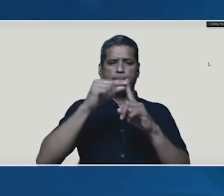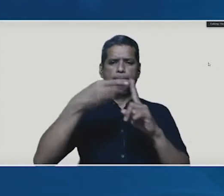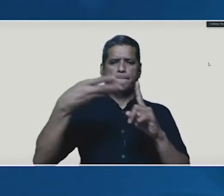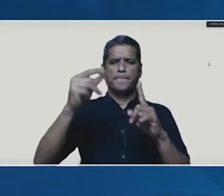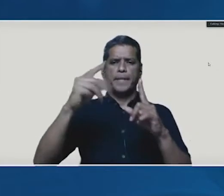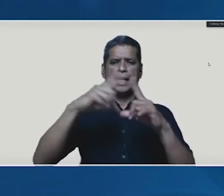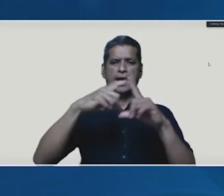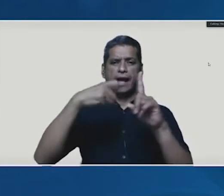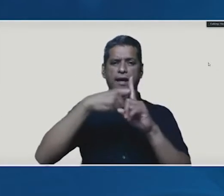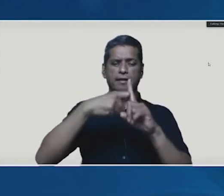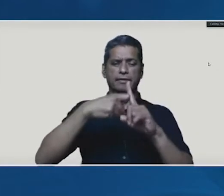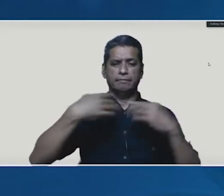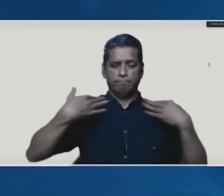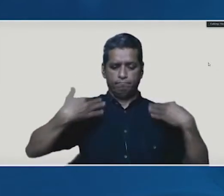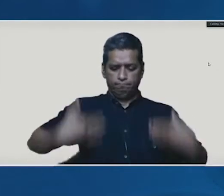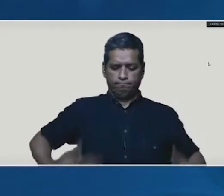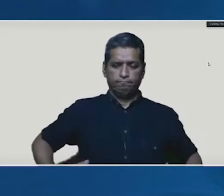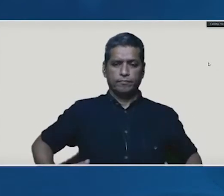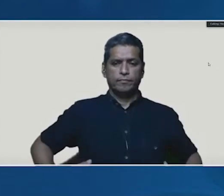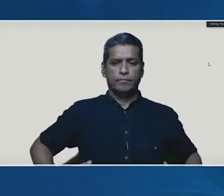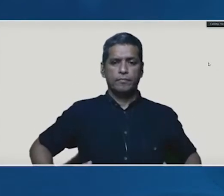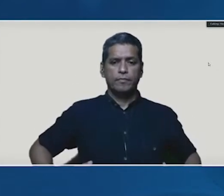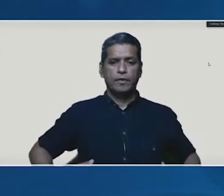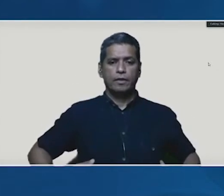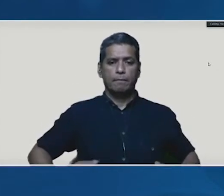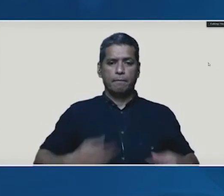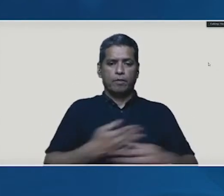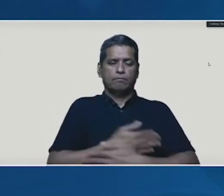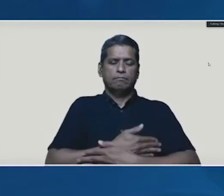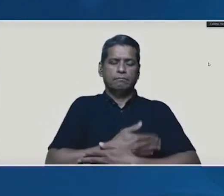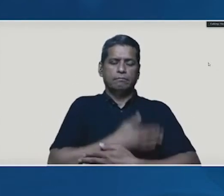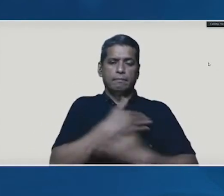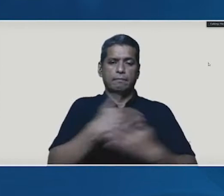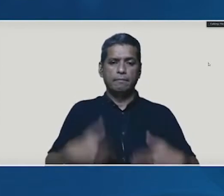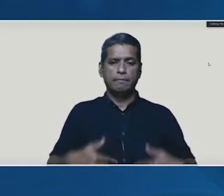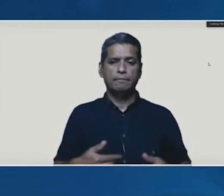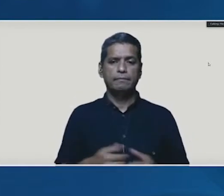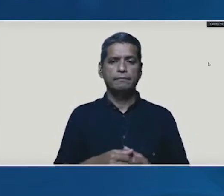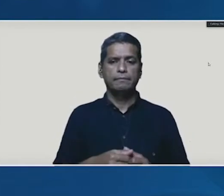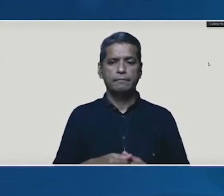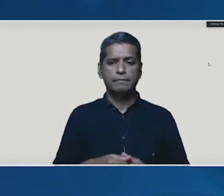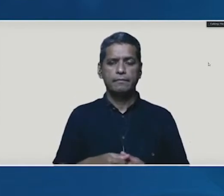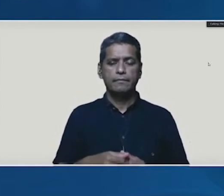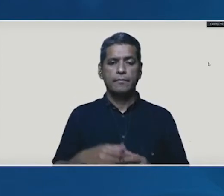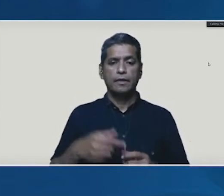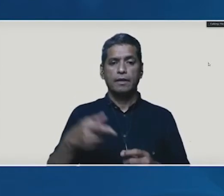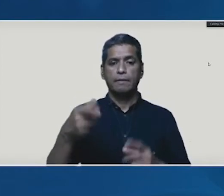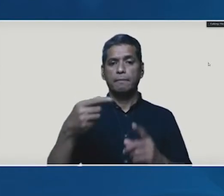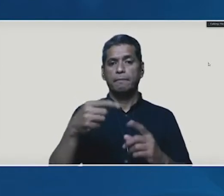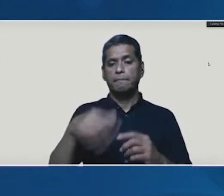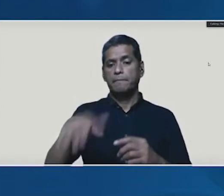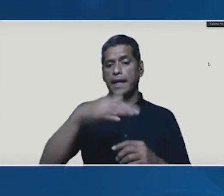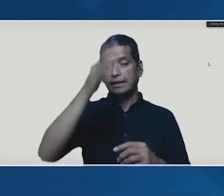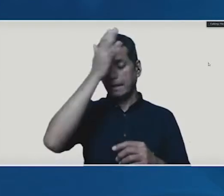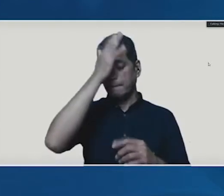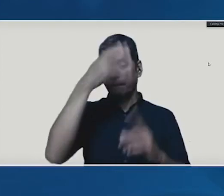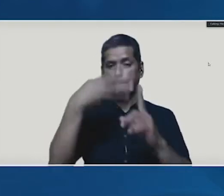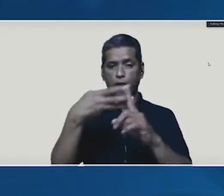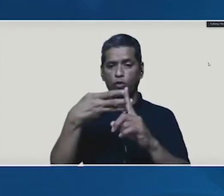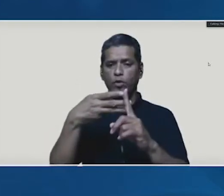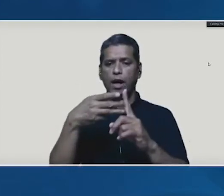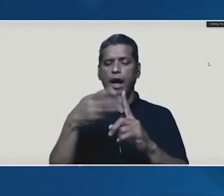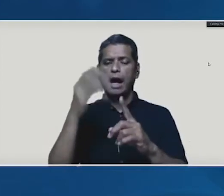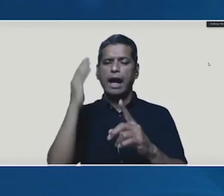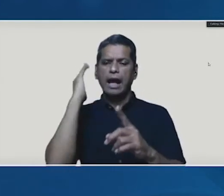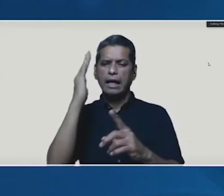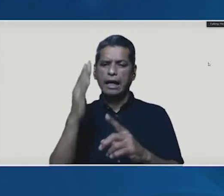bahwa kerajaan emas babilon itu akan berganti dengan satu kerajaan yang lain dan